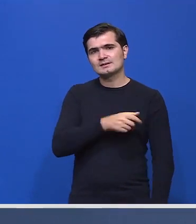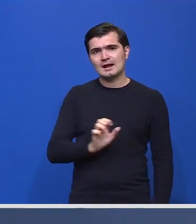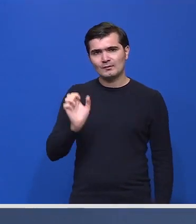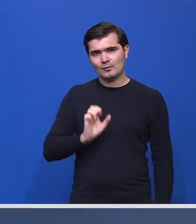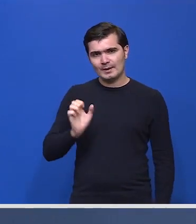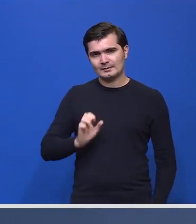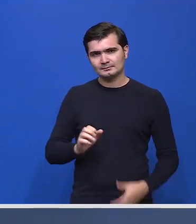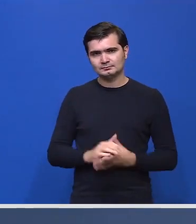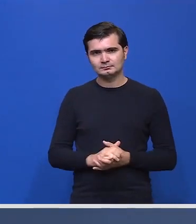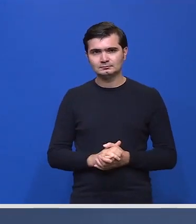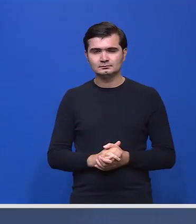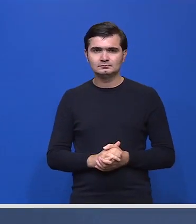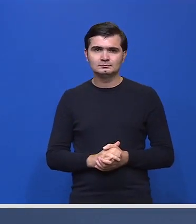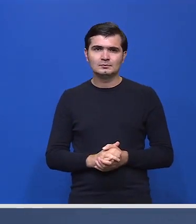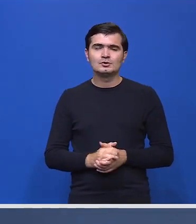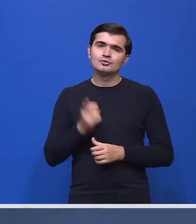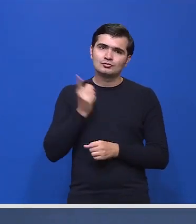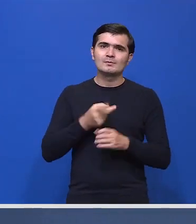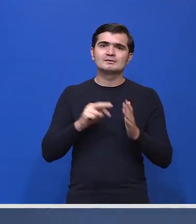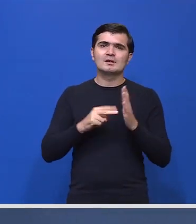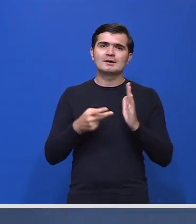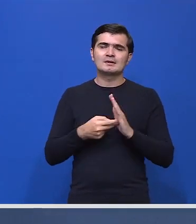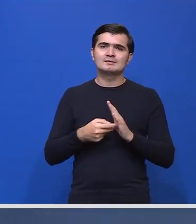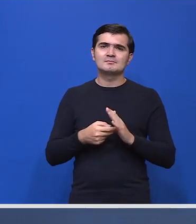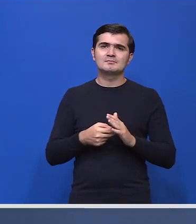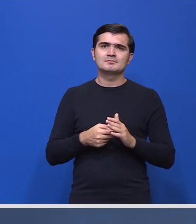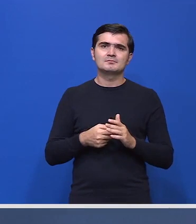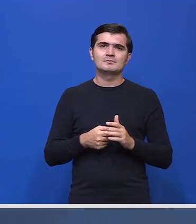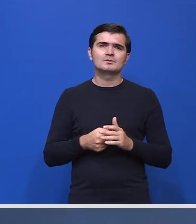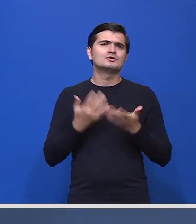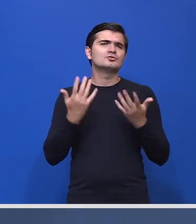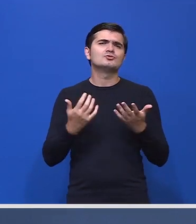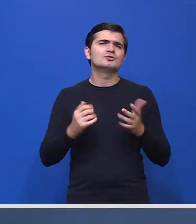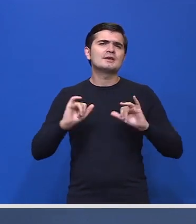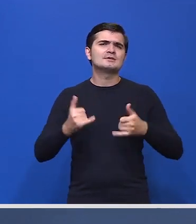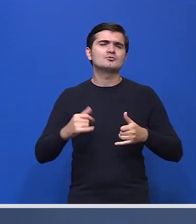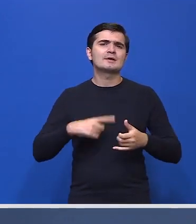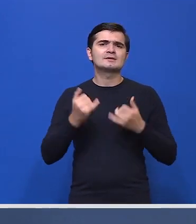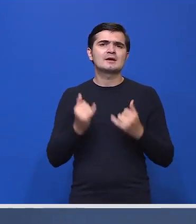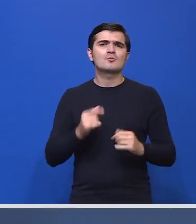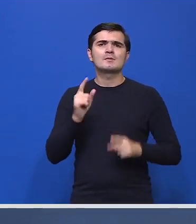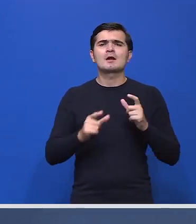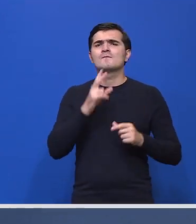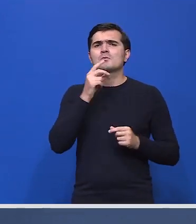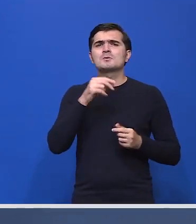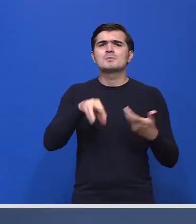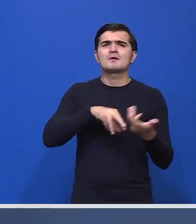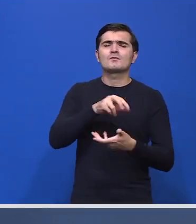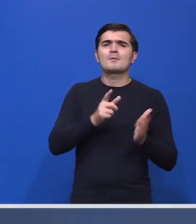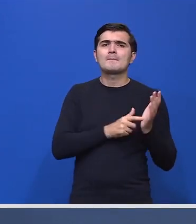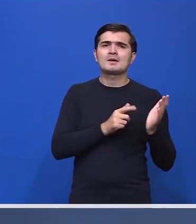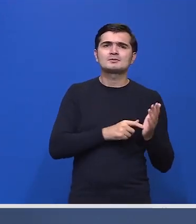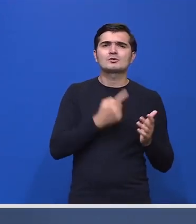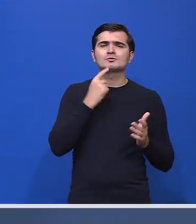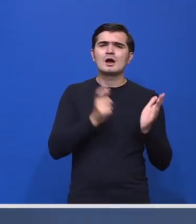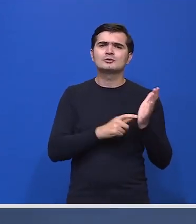Europeană și trebuie pregătite ca atare. În ce stadiu suntem? De exemplu, aici, dacă vorbim despre reforma pensiilor, spuneați că ați cerut